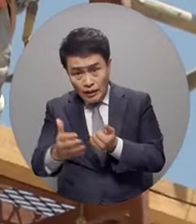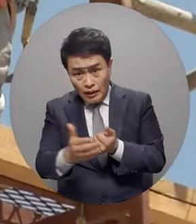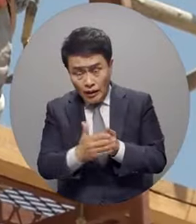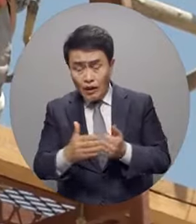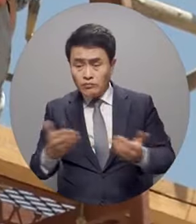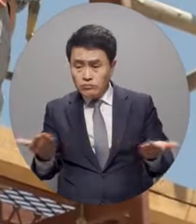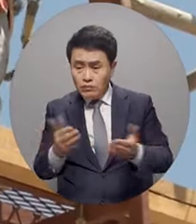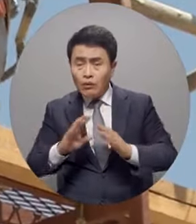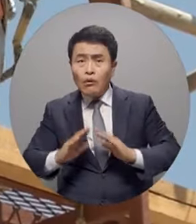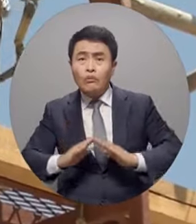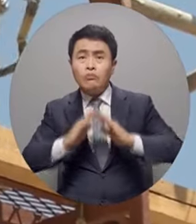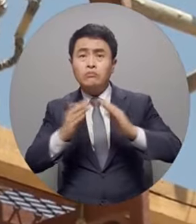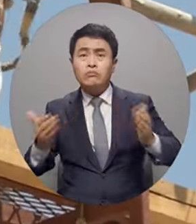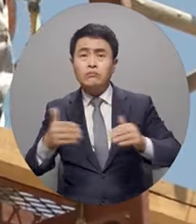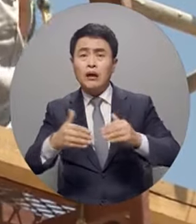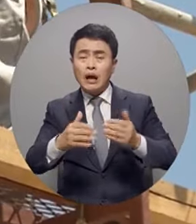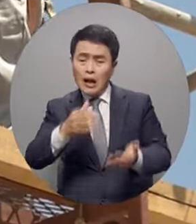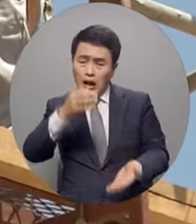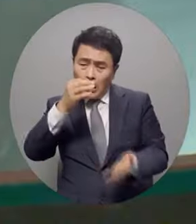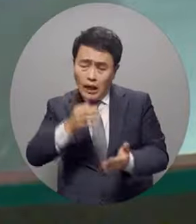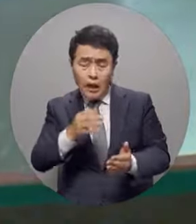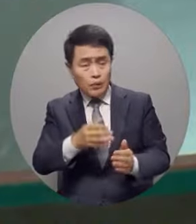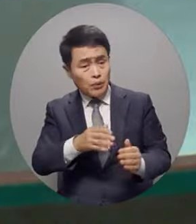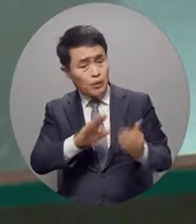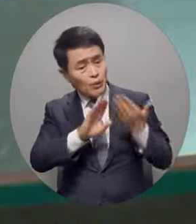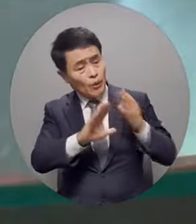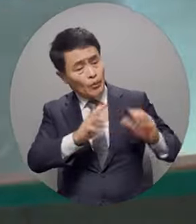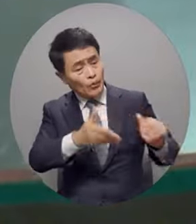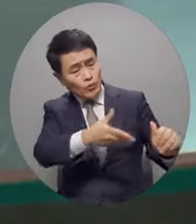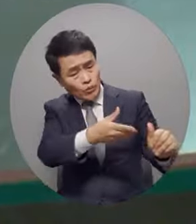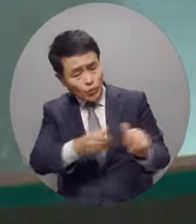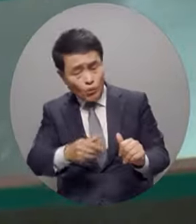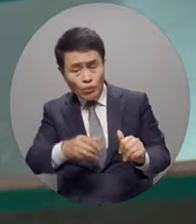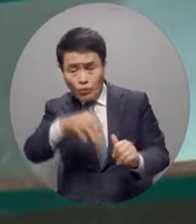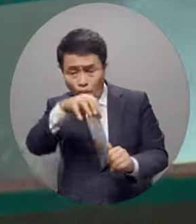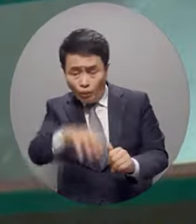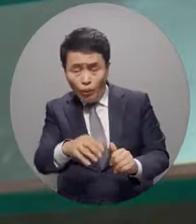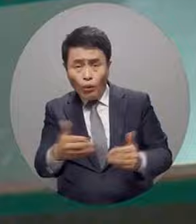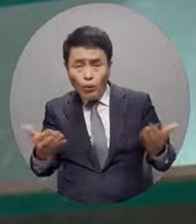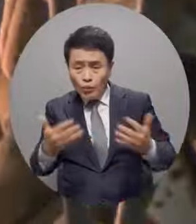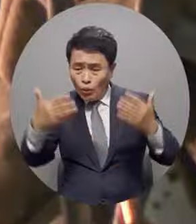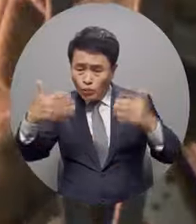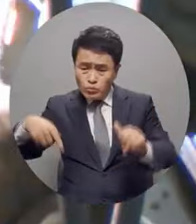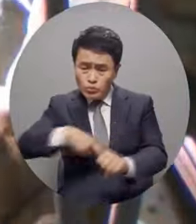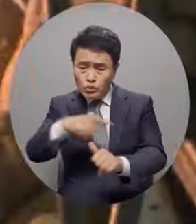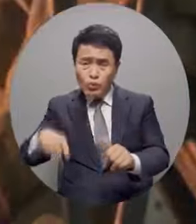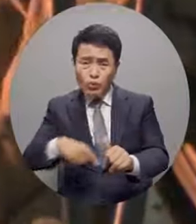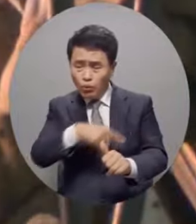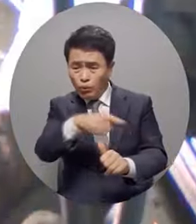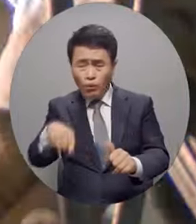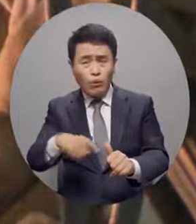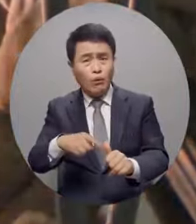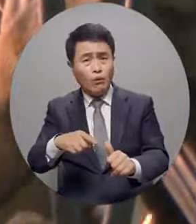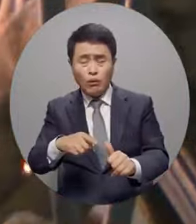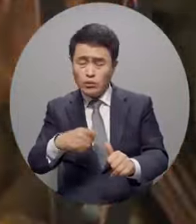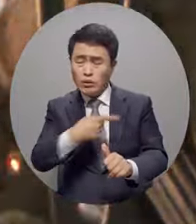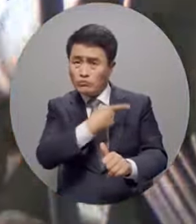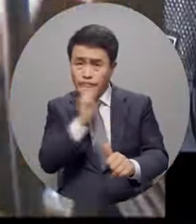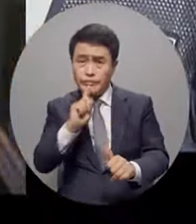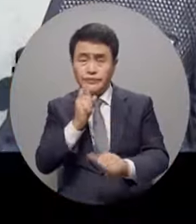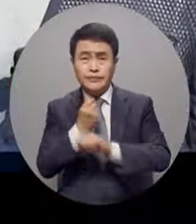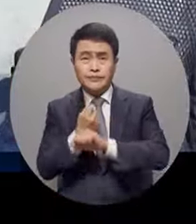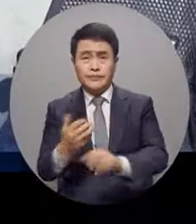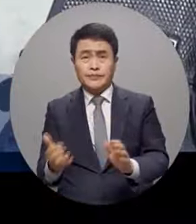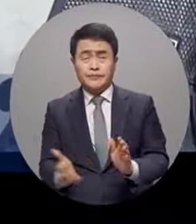측은 값싼 외국인 고용 정책을 수단으로 건설 현장의 노동 조건이 갈수록 열악해진다고 반박합니다.